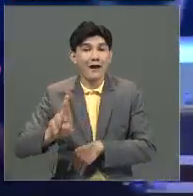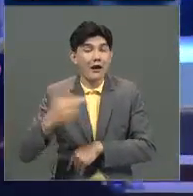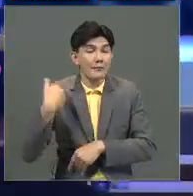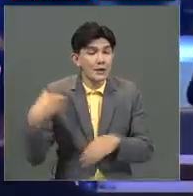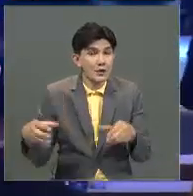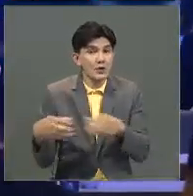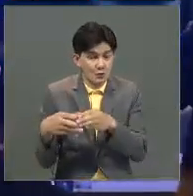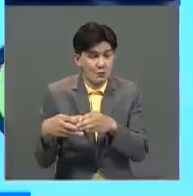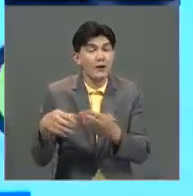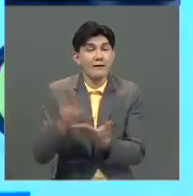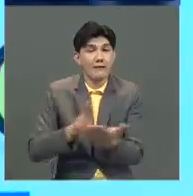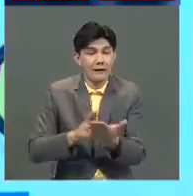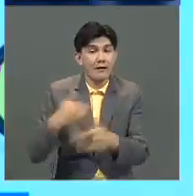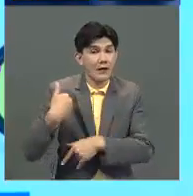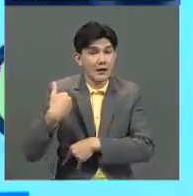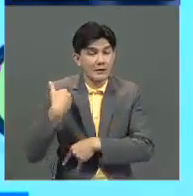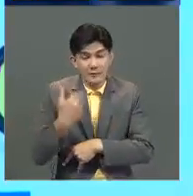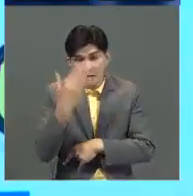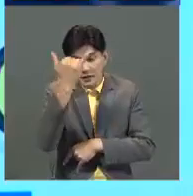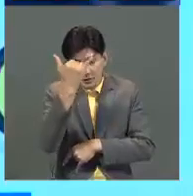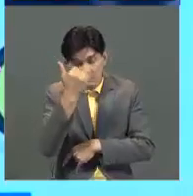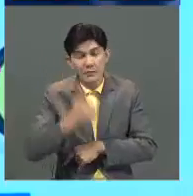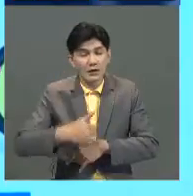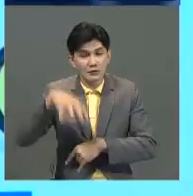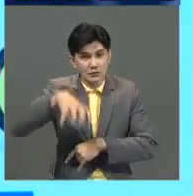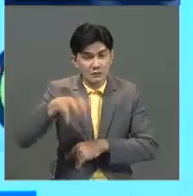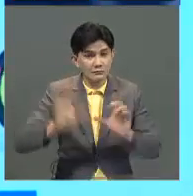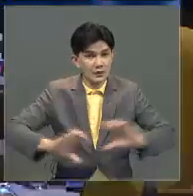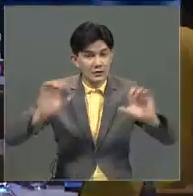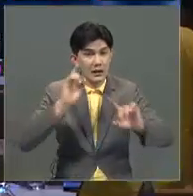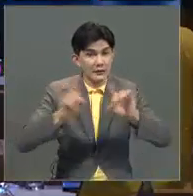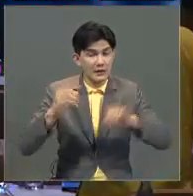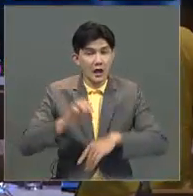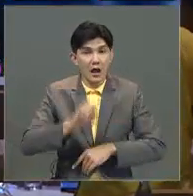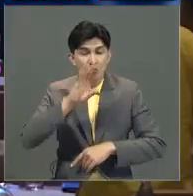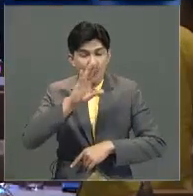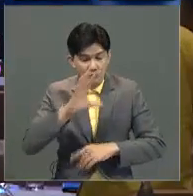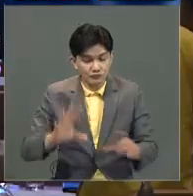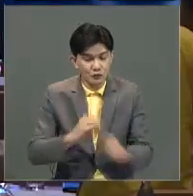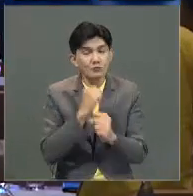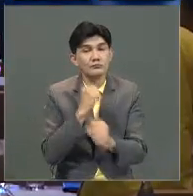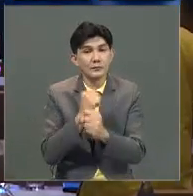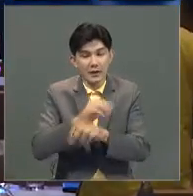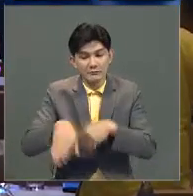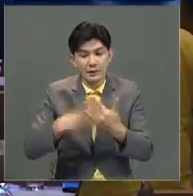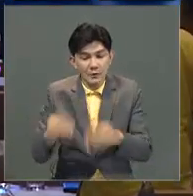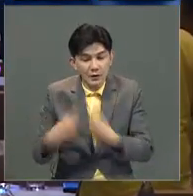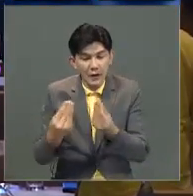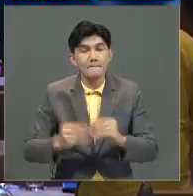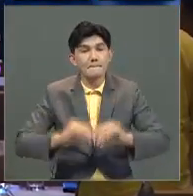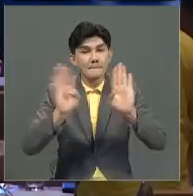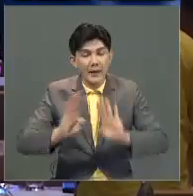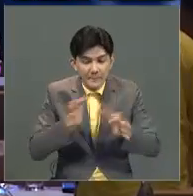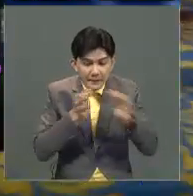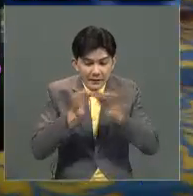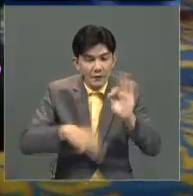เป็นกลุ่มรายงานผลมีไว้เพื่อให้ส่วนราชการต่างๆรายงานผลการปฏิบัติการโดยมีแบบฟอร์มการ